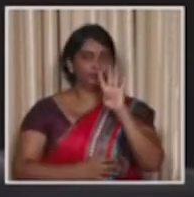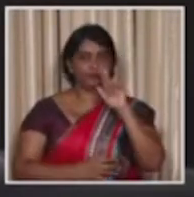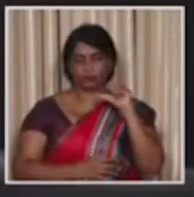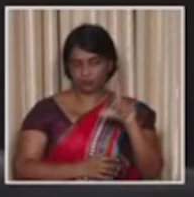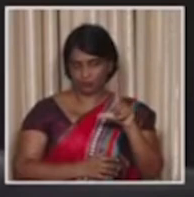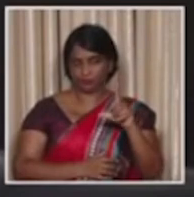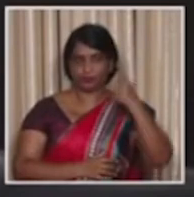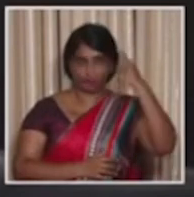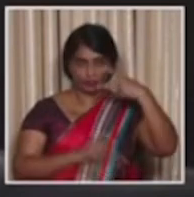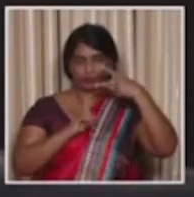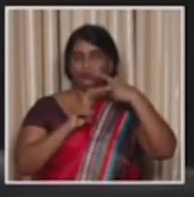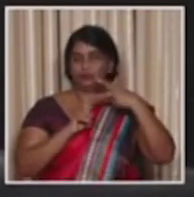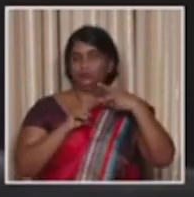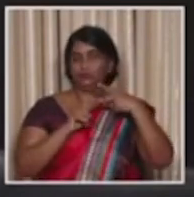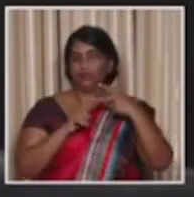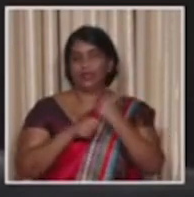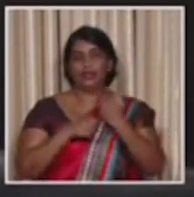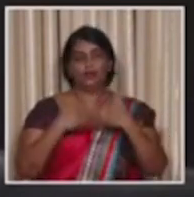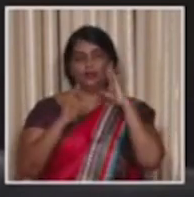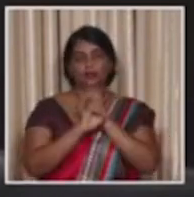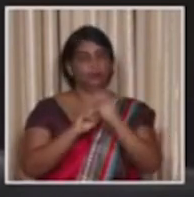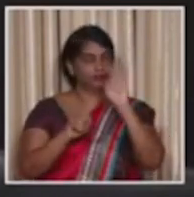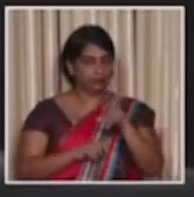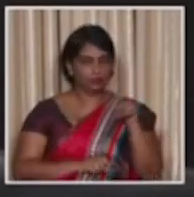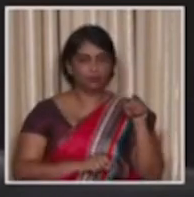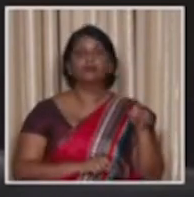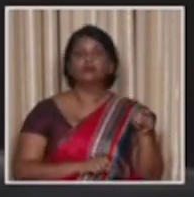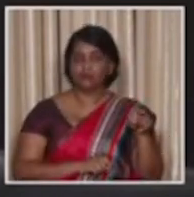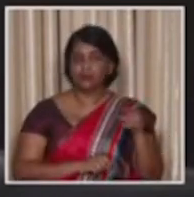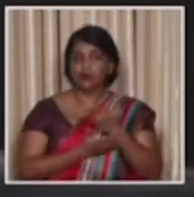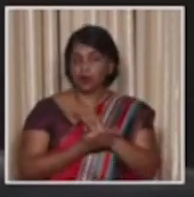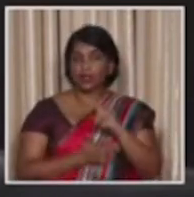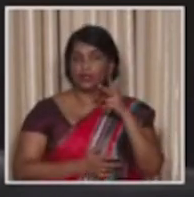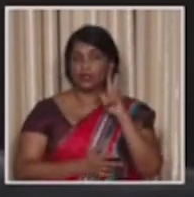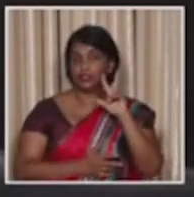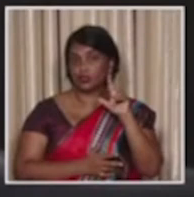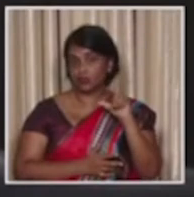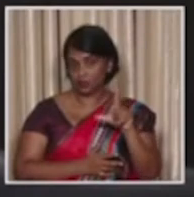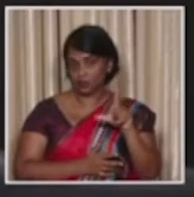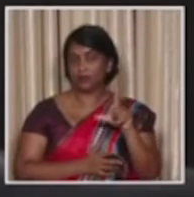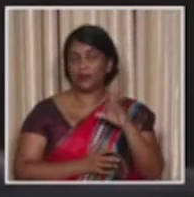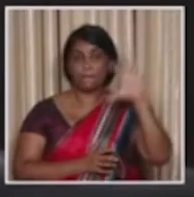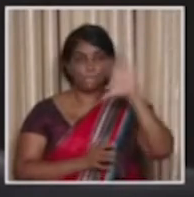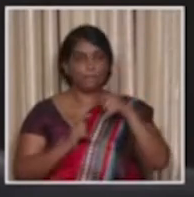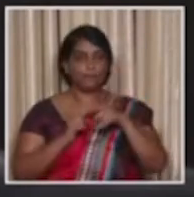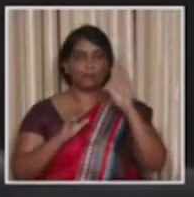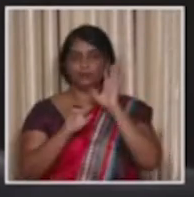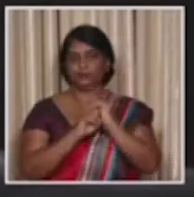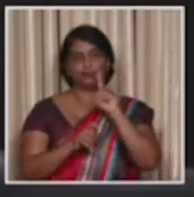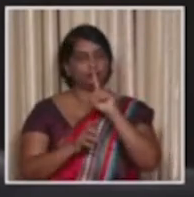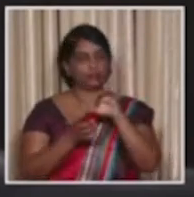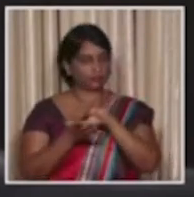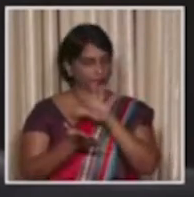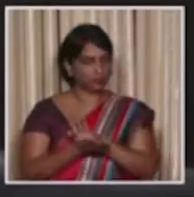347ක් සඳහා දෙවැනි මට්ටමේ ගැසට් නිවේදනය පළ කර ඇති අතර එයින් කට්ටි 287ක් පස්වැනි මට්ටමේ නිවේදනය පළ කර